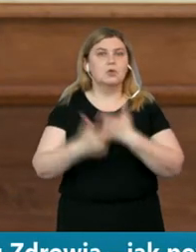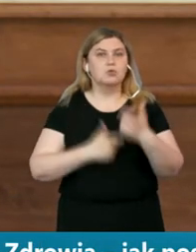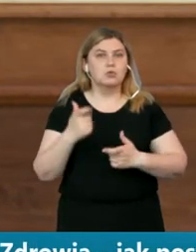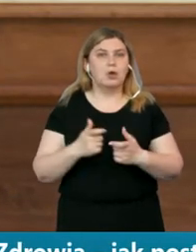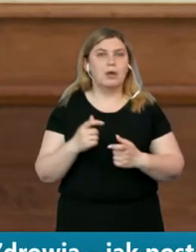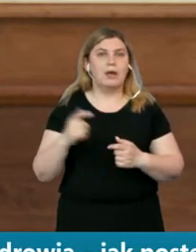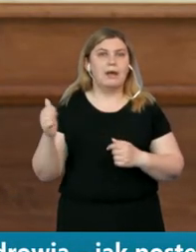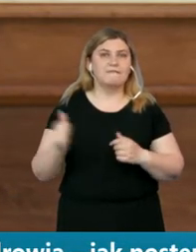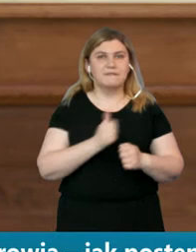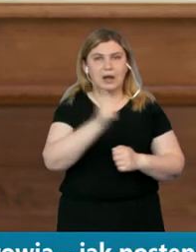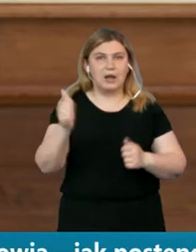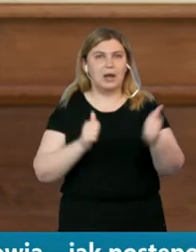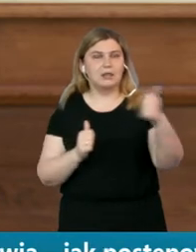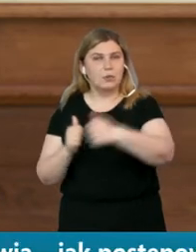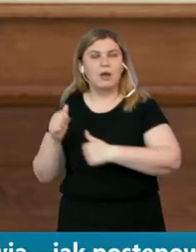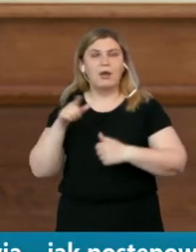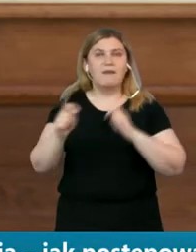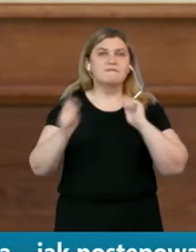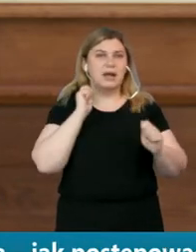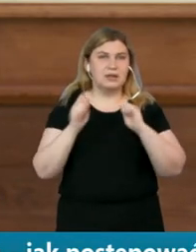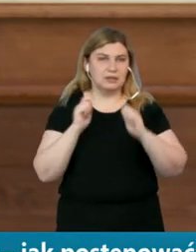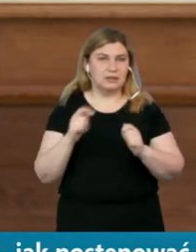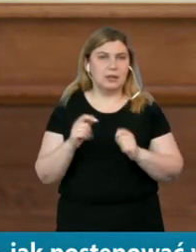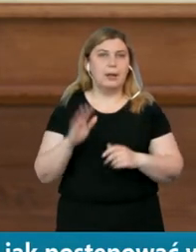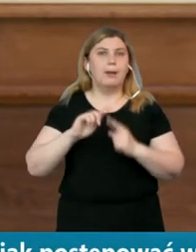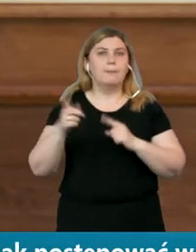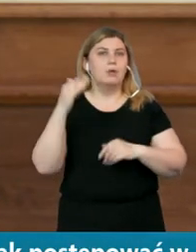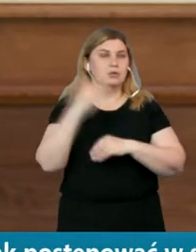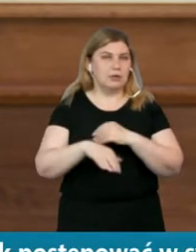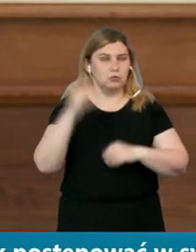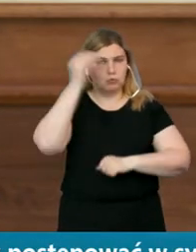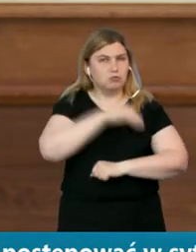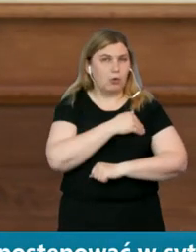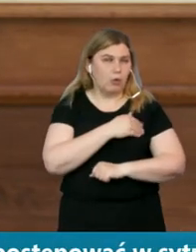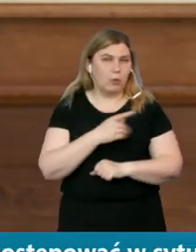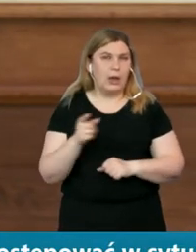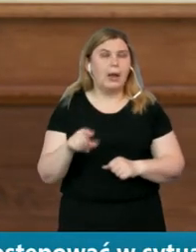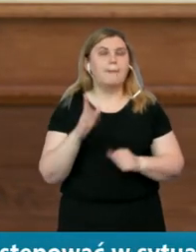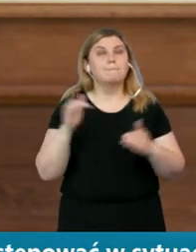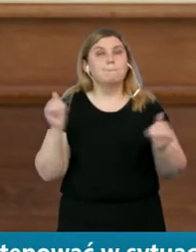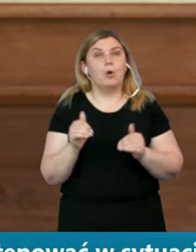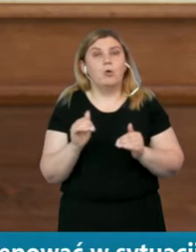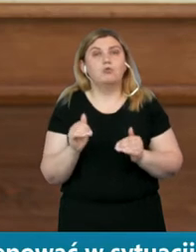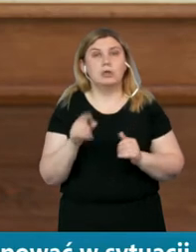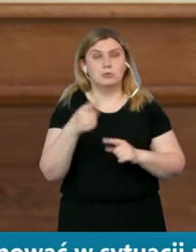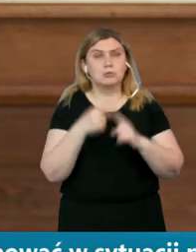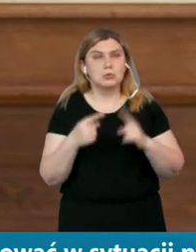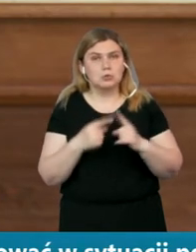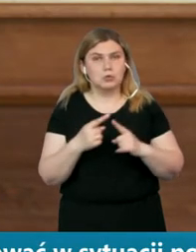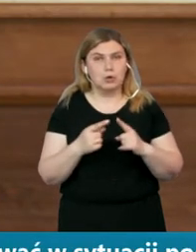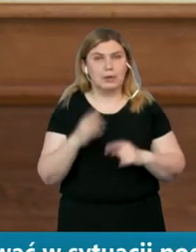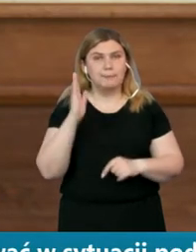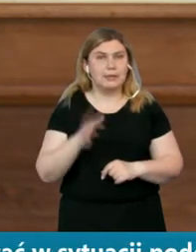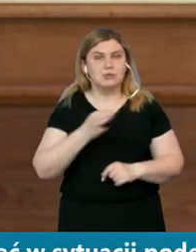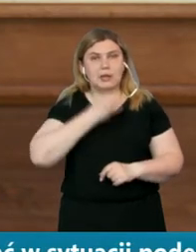ruch wahadłowy w miesiącach wakacyjnych już po zakończeniu roku szkolnego. No i w ten sposób być może troszeczkę to